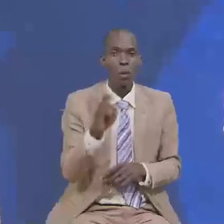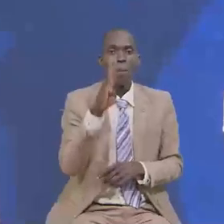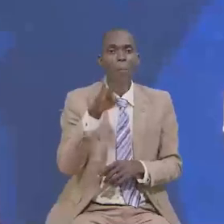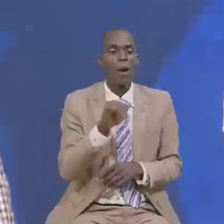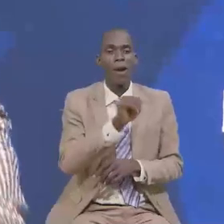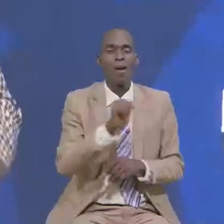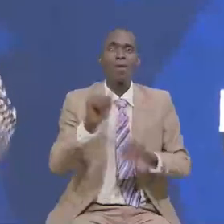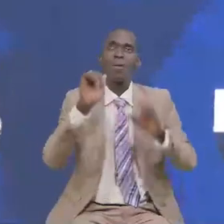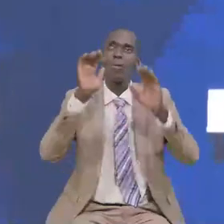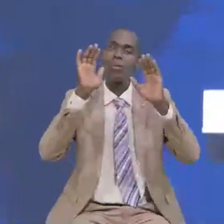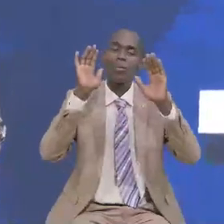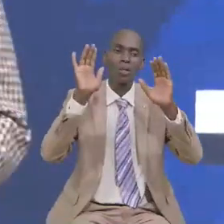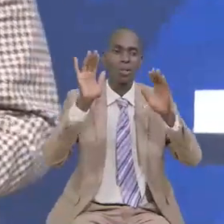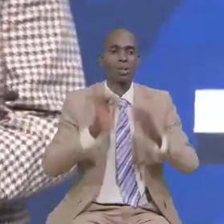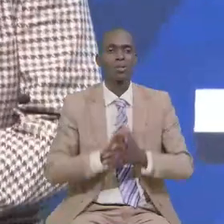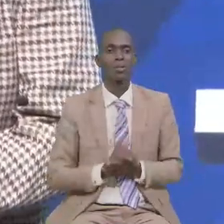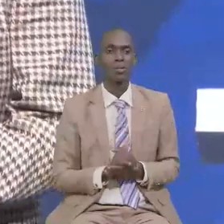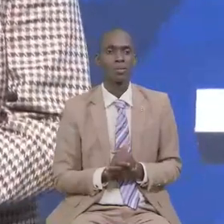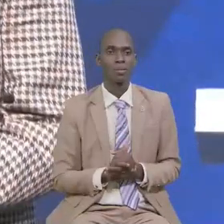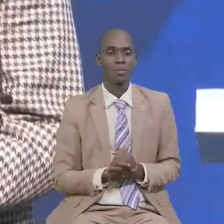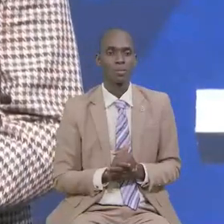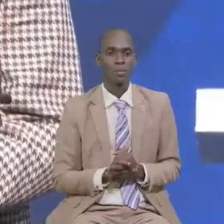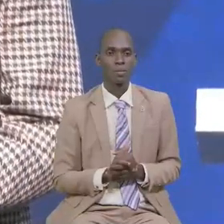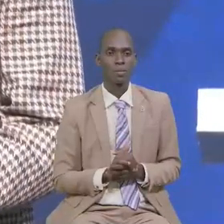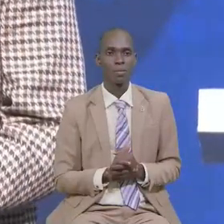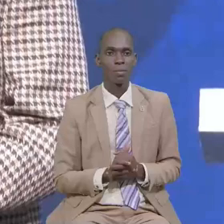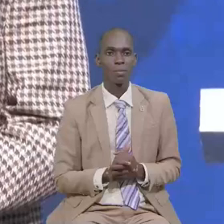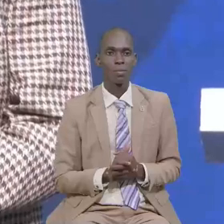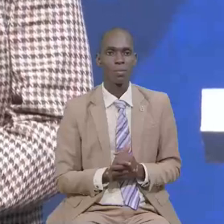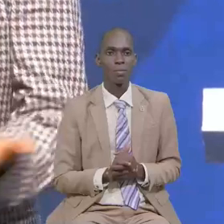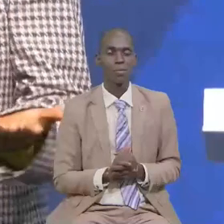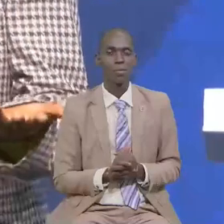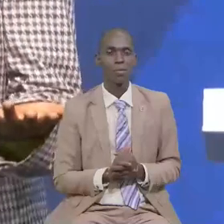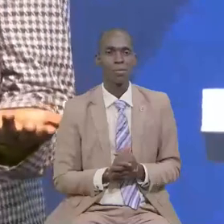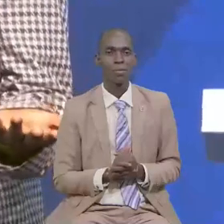répondu par un prodige, un miracle.